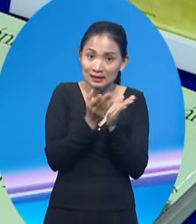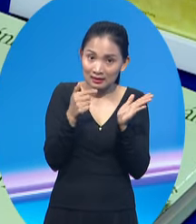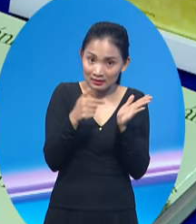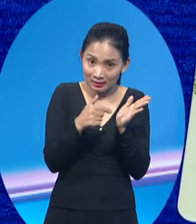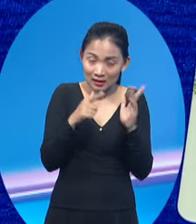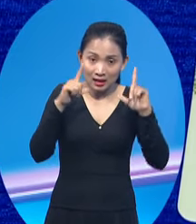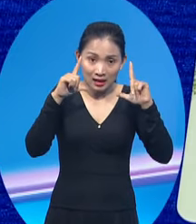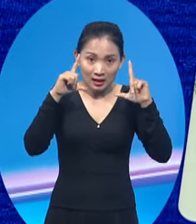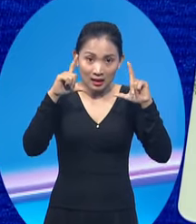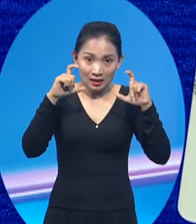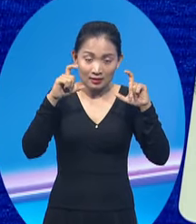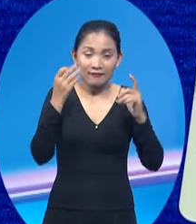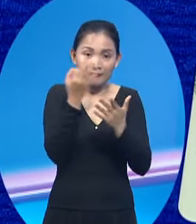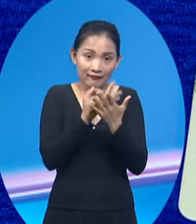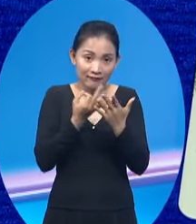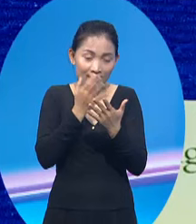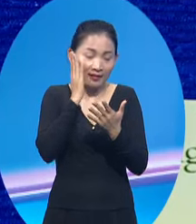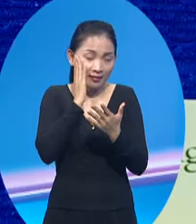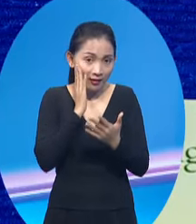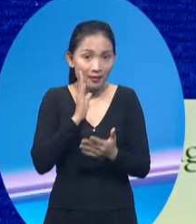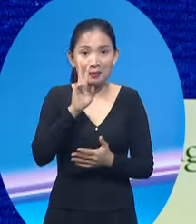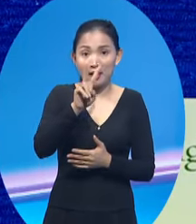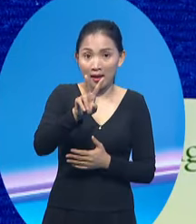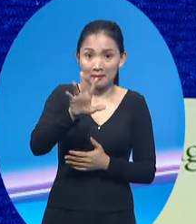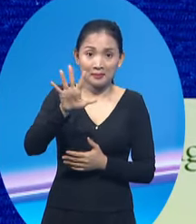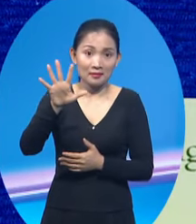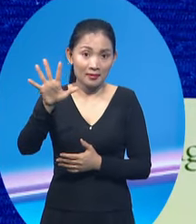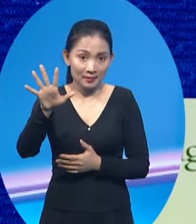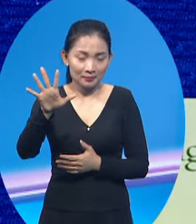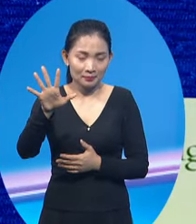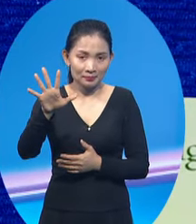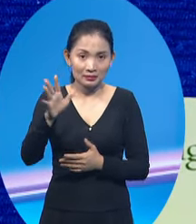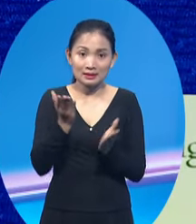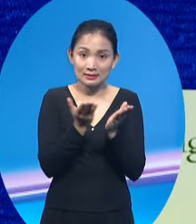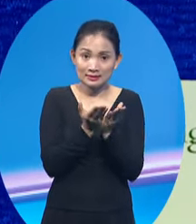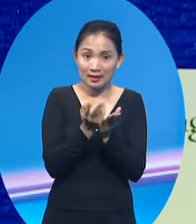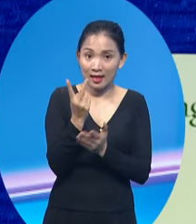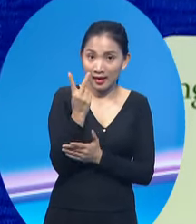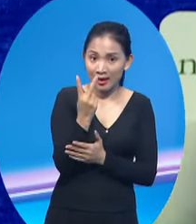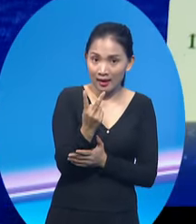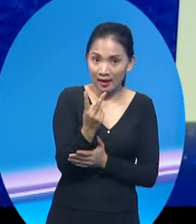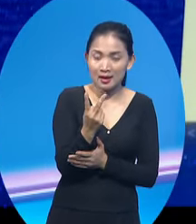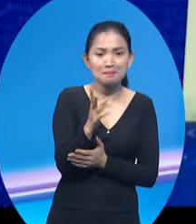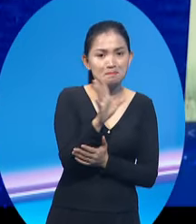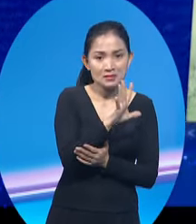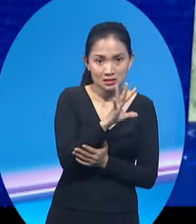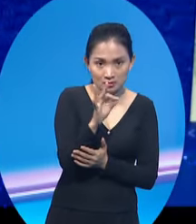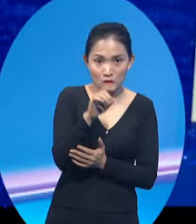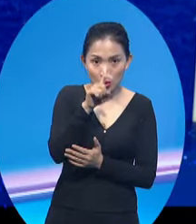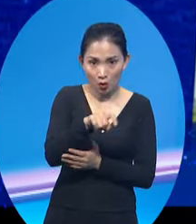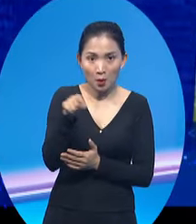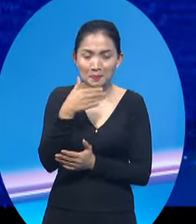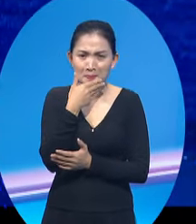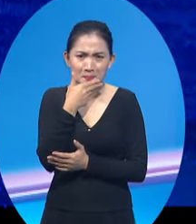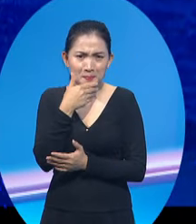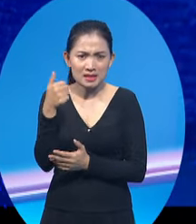sĩ Đỗ Hoàng Tường. Sách ra mắt bạn đọc với hai phiên bản, bản thường và bản bìa cứng in màu kèm tranh minh họa đặc sắc. Trong ngày